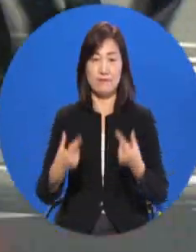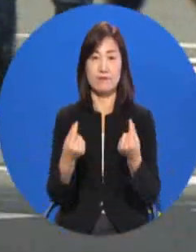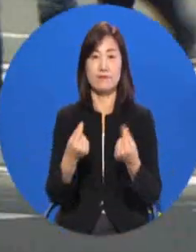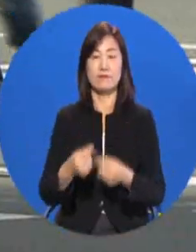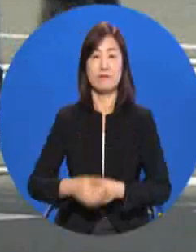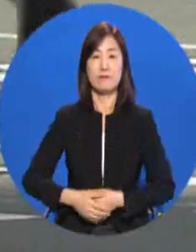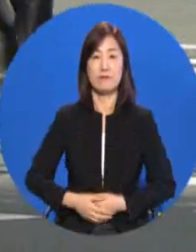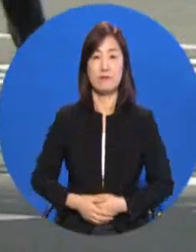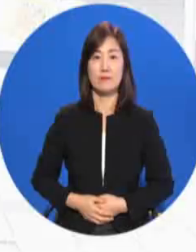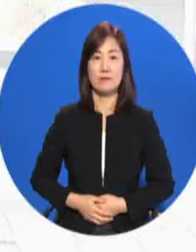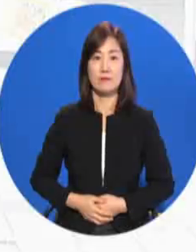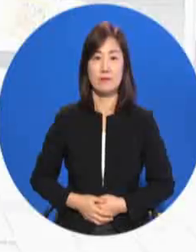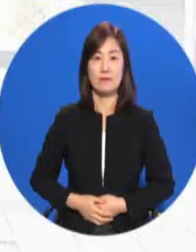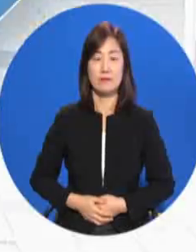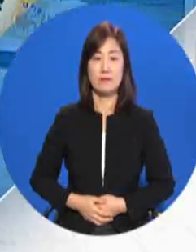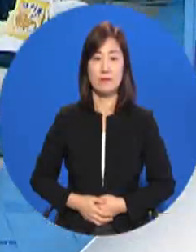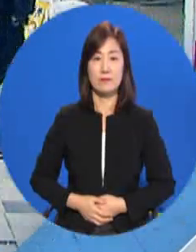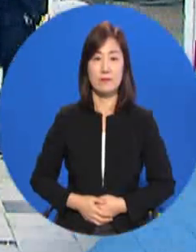있습니다